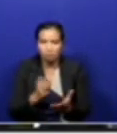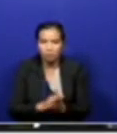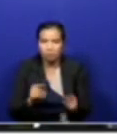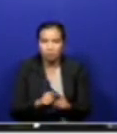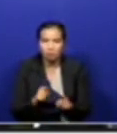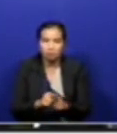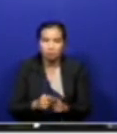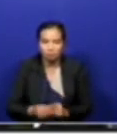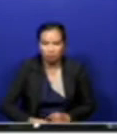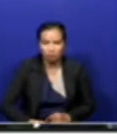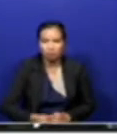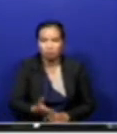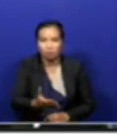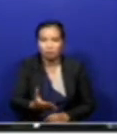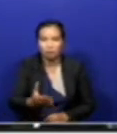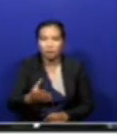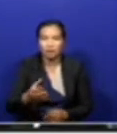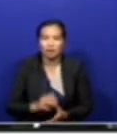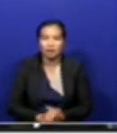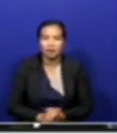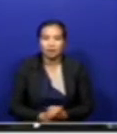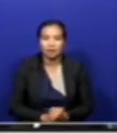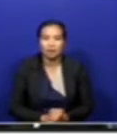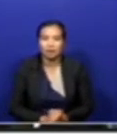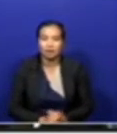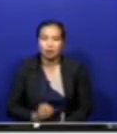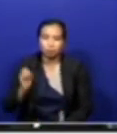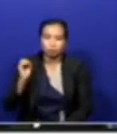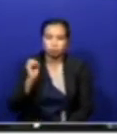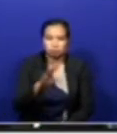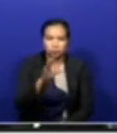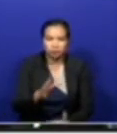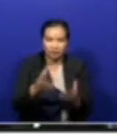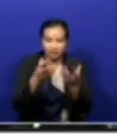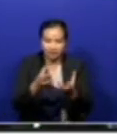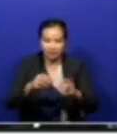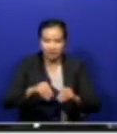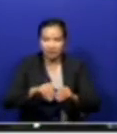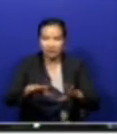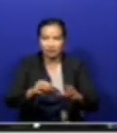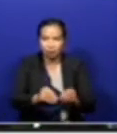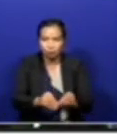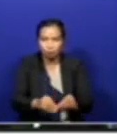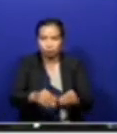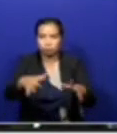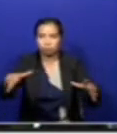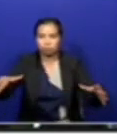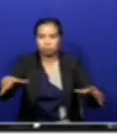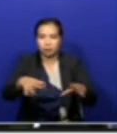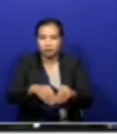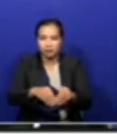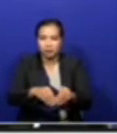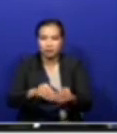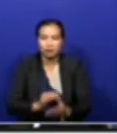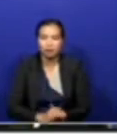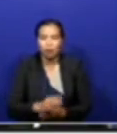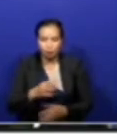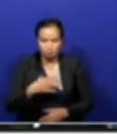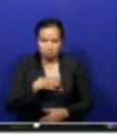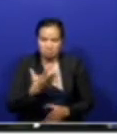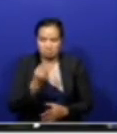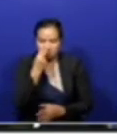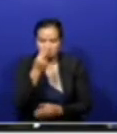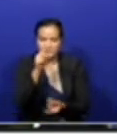นหินเข้าไปในแหน่ครับปึ้งก็บานออกคือคักแป๊บเดี๋ยวก็หุบอีกผมไม่อยากให้เกิดขึ้นแบบนั้น